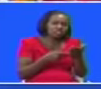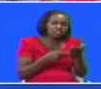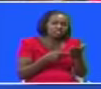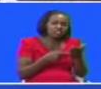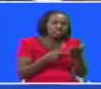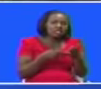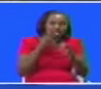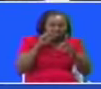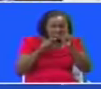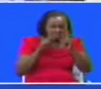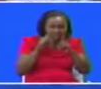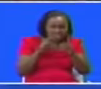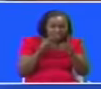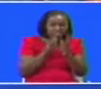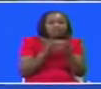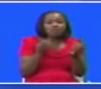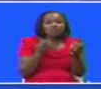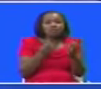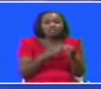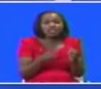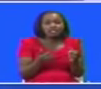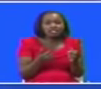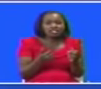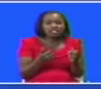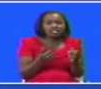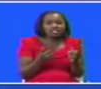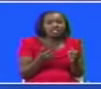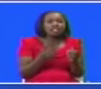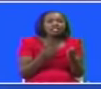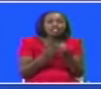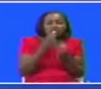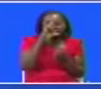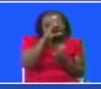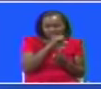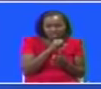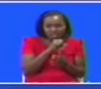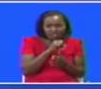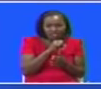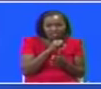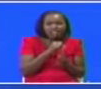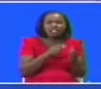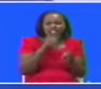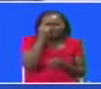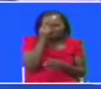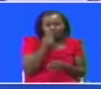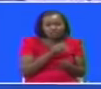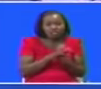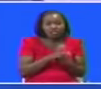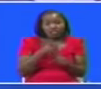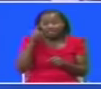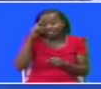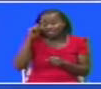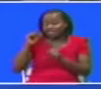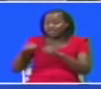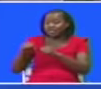research na kadhalika, hazijafikia vizuri. Na hiyo ndiyo labda nafikiri kile kinawasumbua sana. Nafikiri kwenye makubaliano